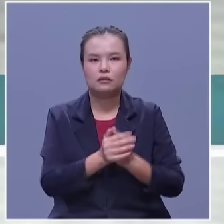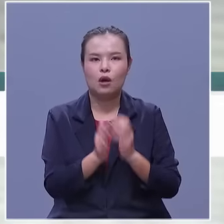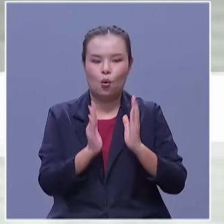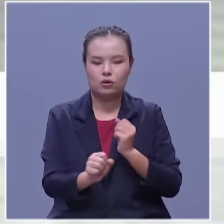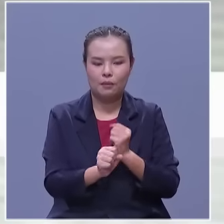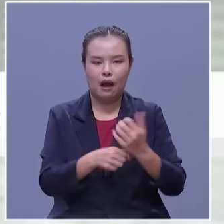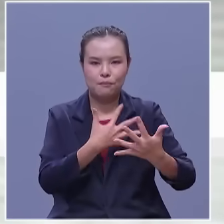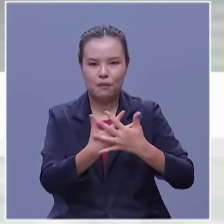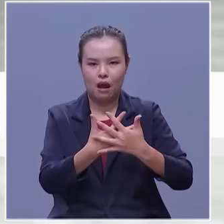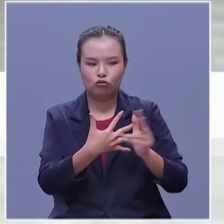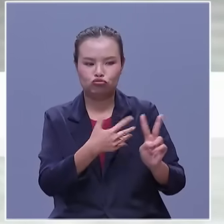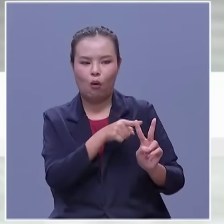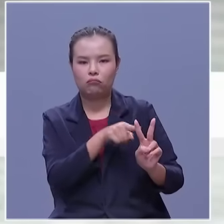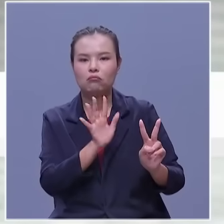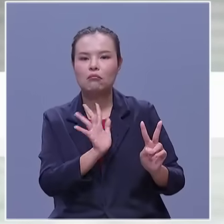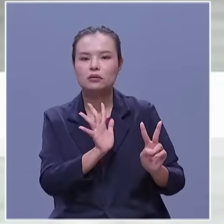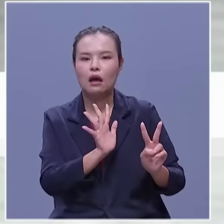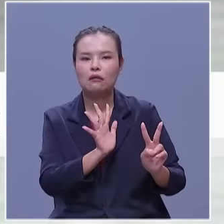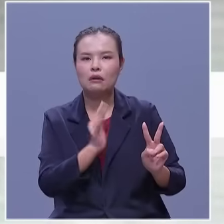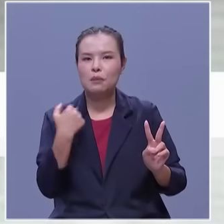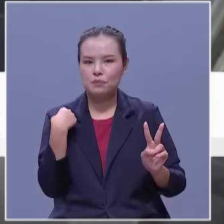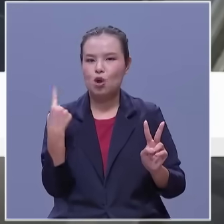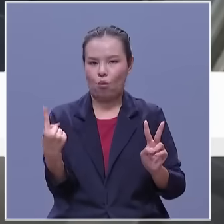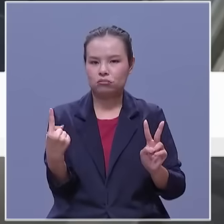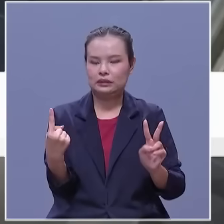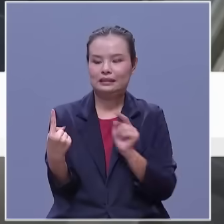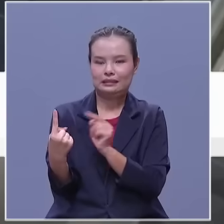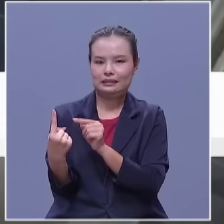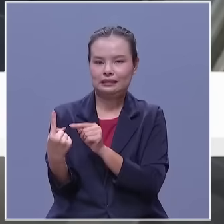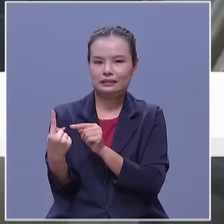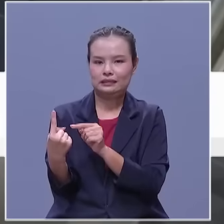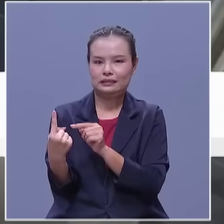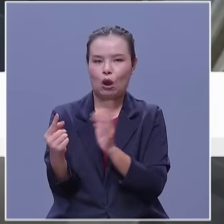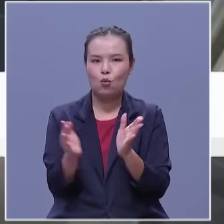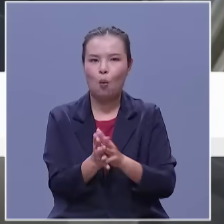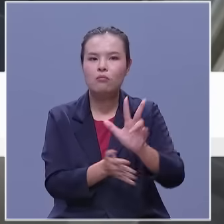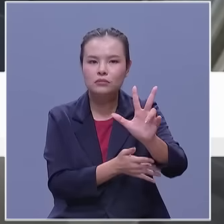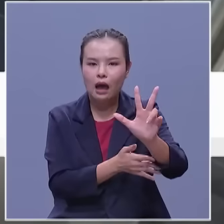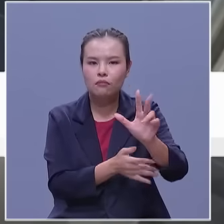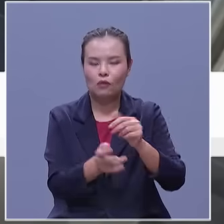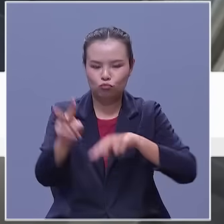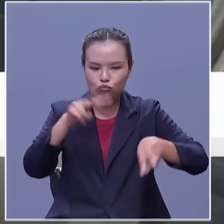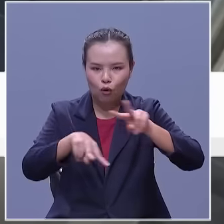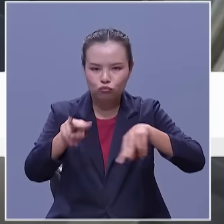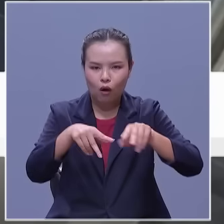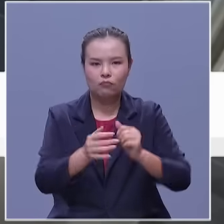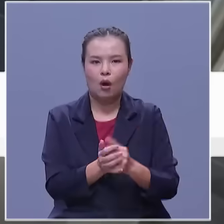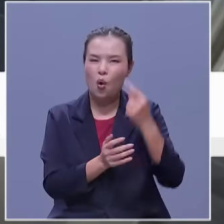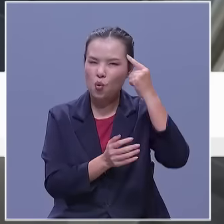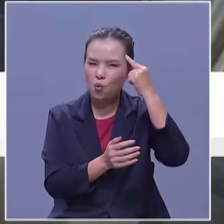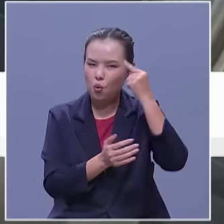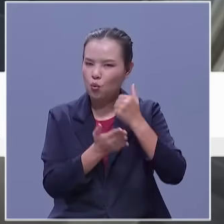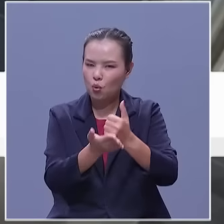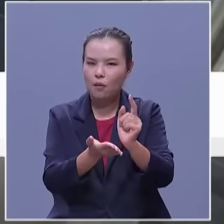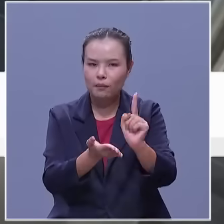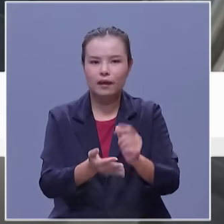ราชทัณฑ์เนี่ยไม่ได้มีแค่ 2คนนะคุณจอยออมีอีกคนนึงนะค่ะเป็น 3คนนะเดี๋ยวคงต้องไปตรวจสอบกันต่อนะครับว่ารู้เห็นเป็นใจ